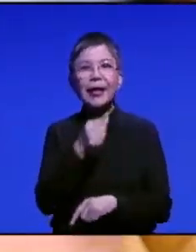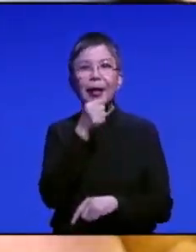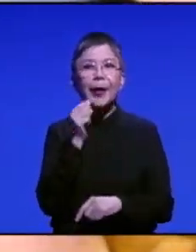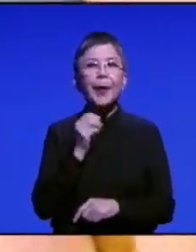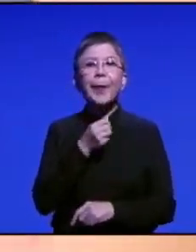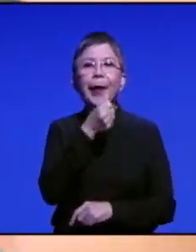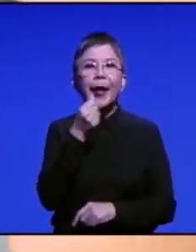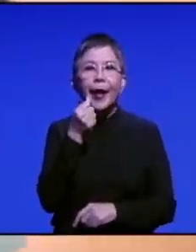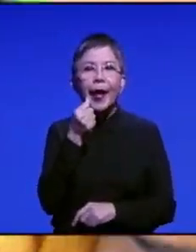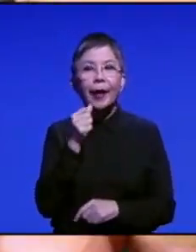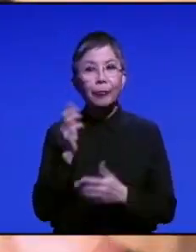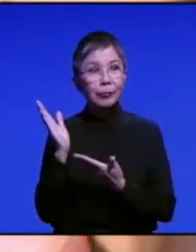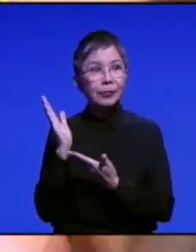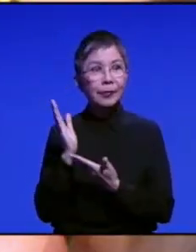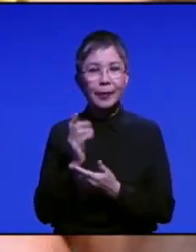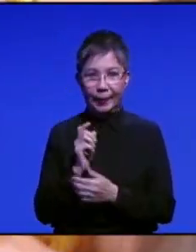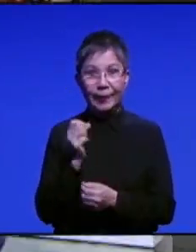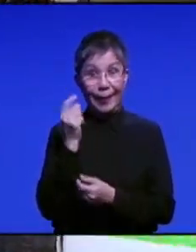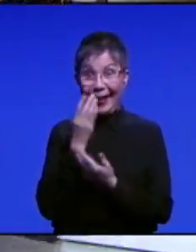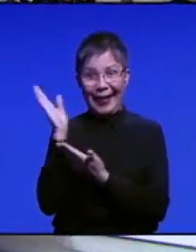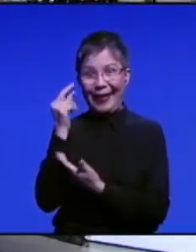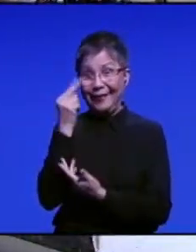merah, atau nude.